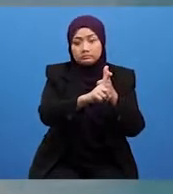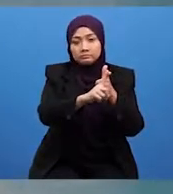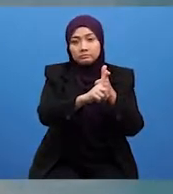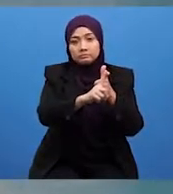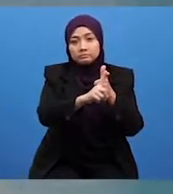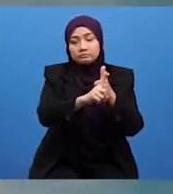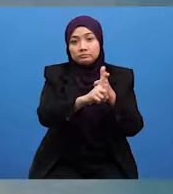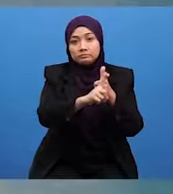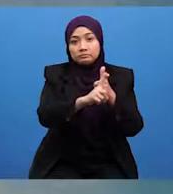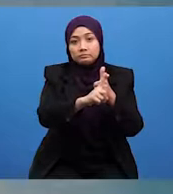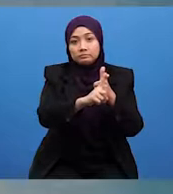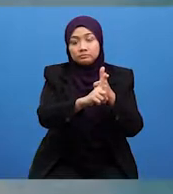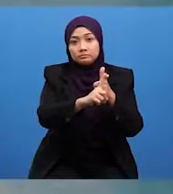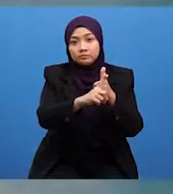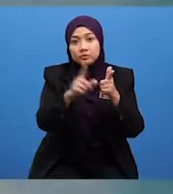yogurt,